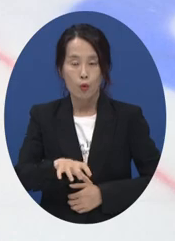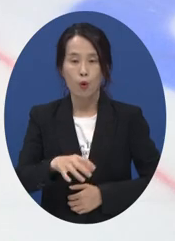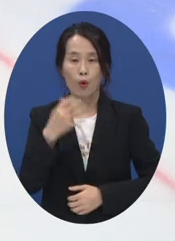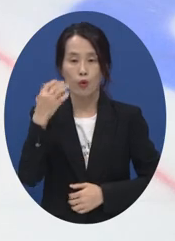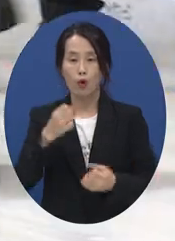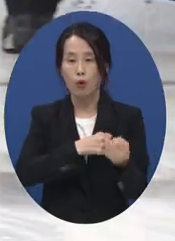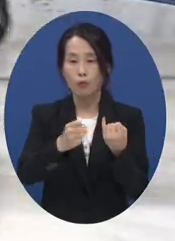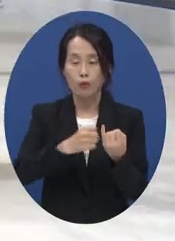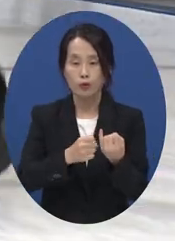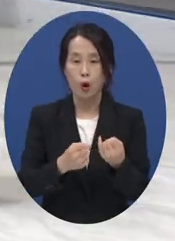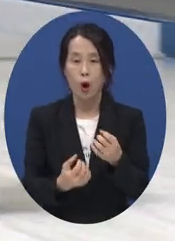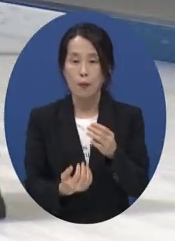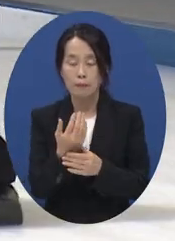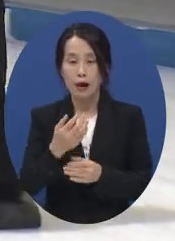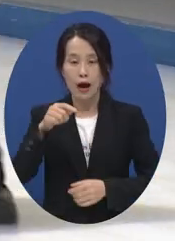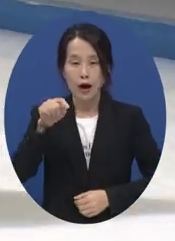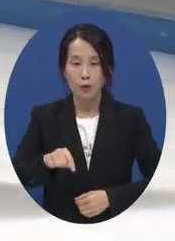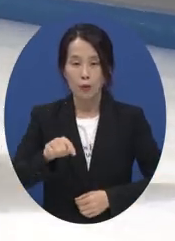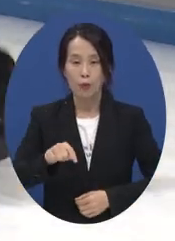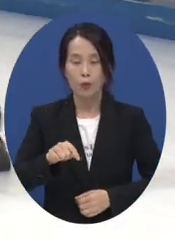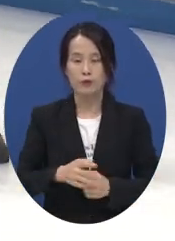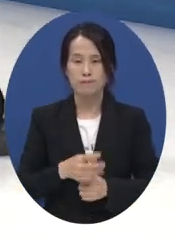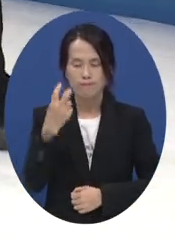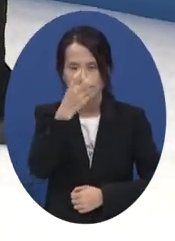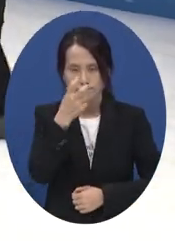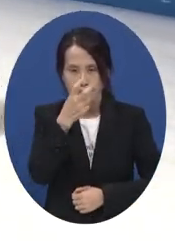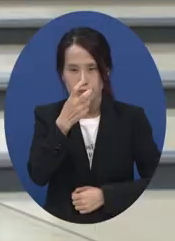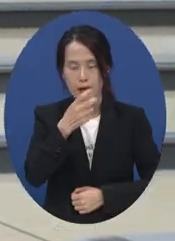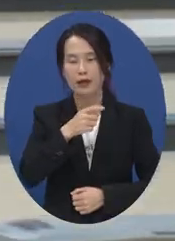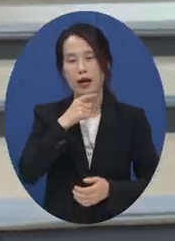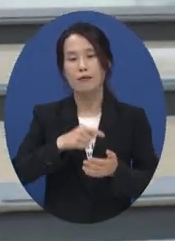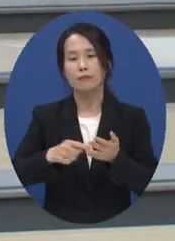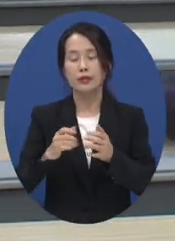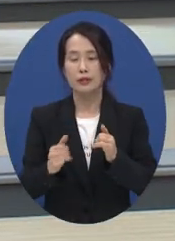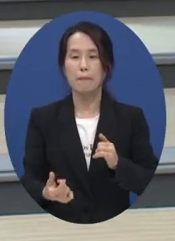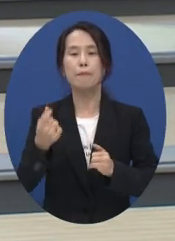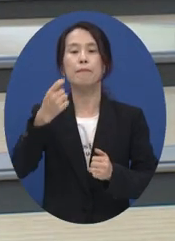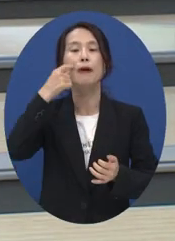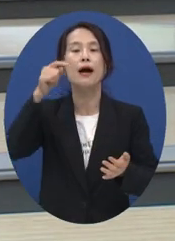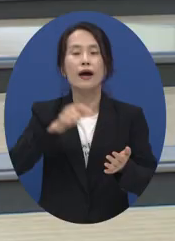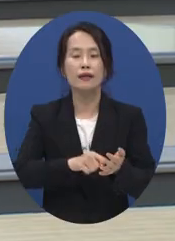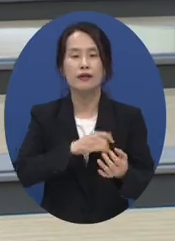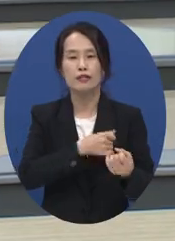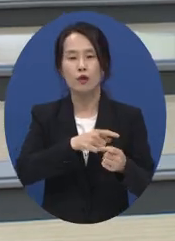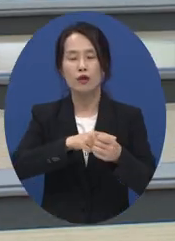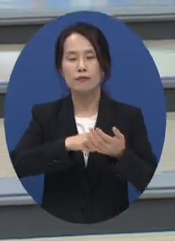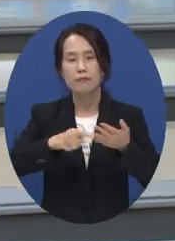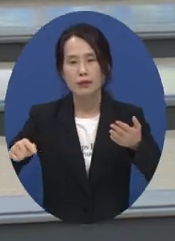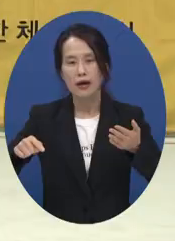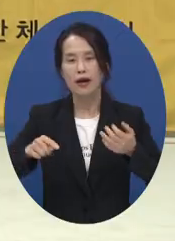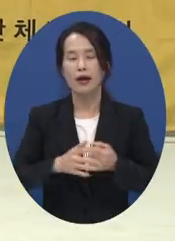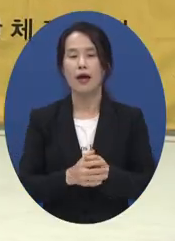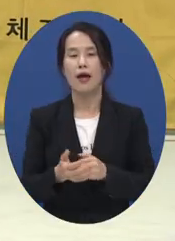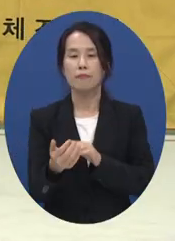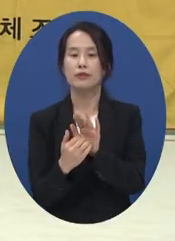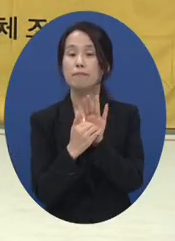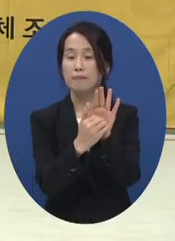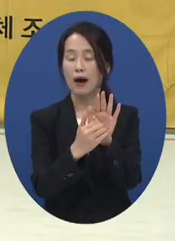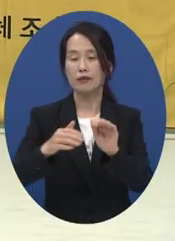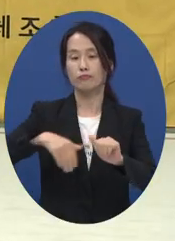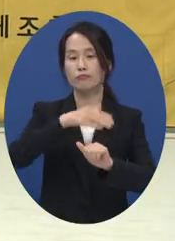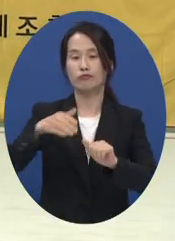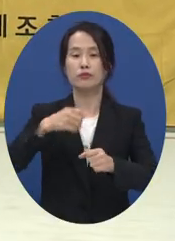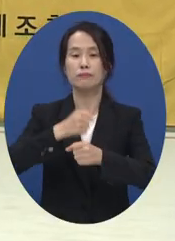성폭력 발생 가능성이 높은 곳을 모니터링해 피해자를 조기에 발견하고 인권 침해를 사전에 방지할 수 있는 체육